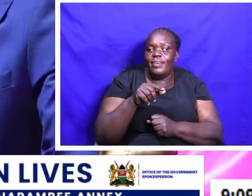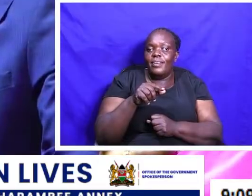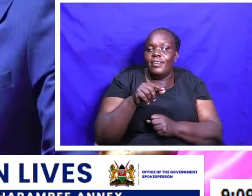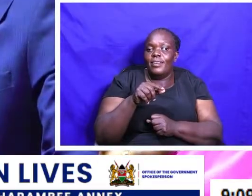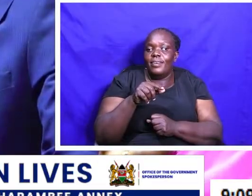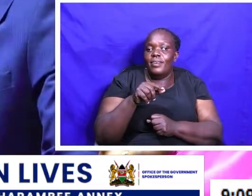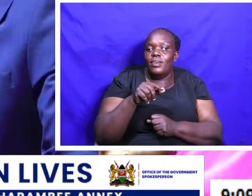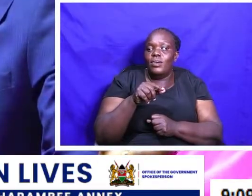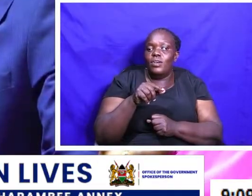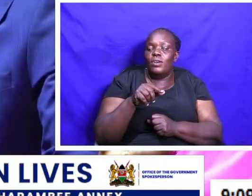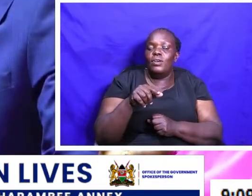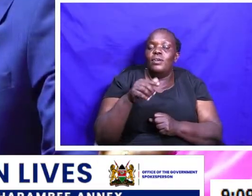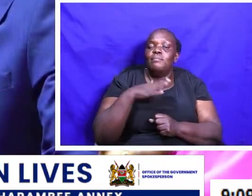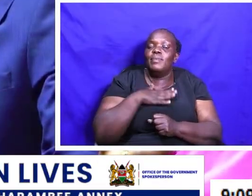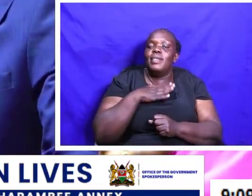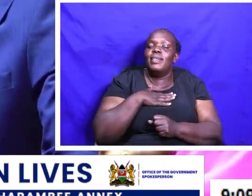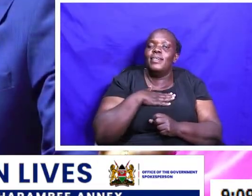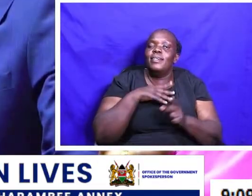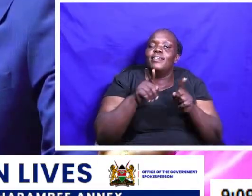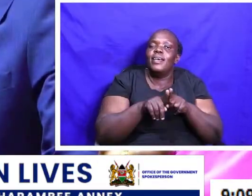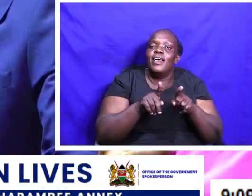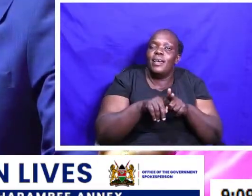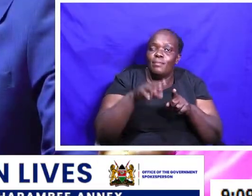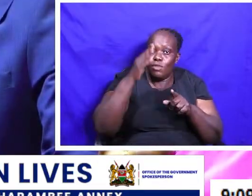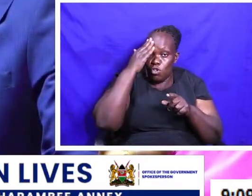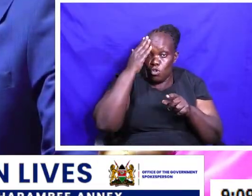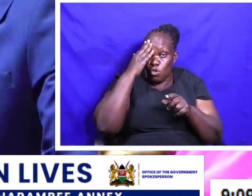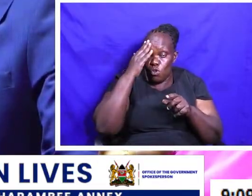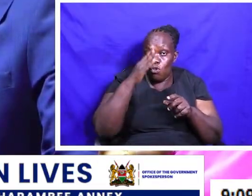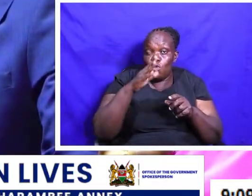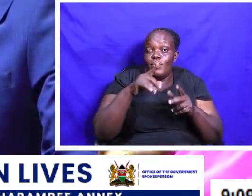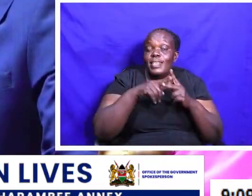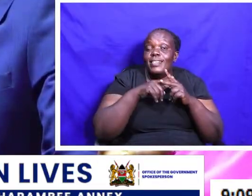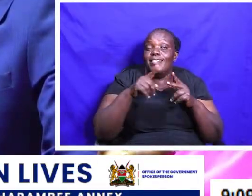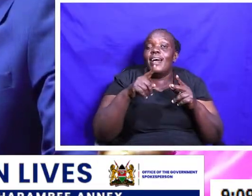ni advisor. Mimi nimefurahia,